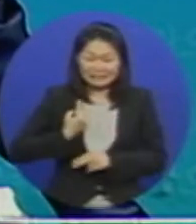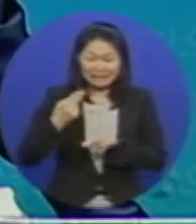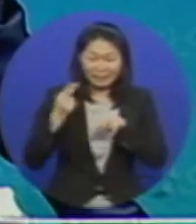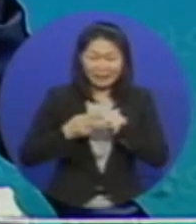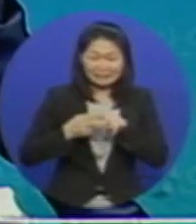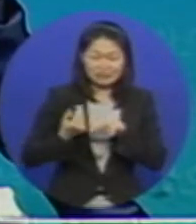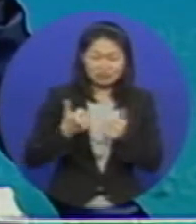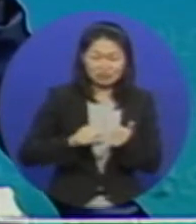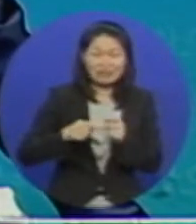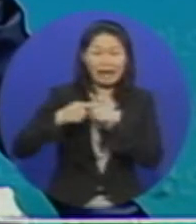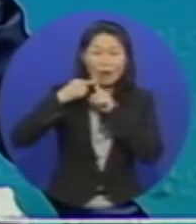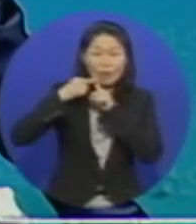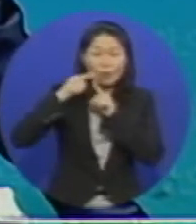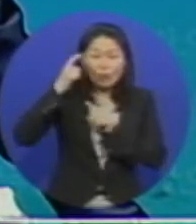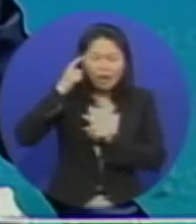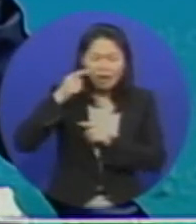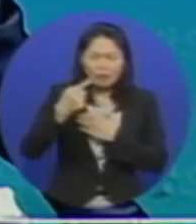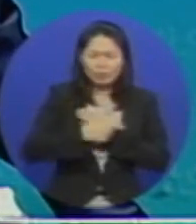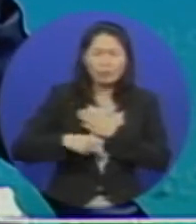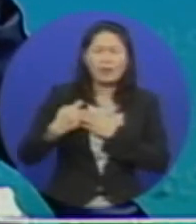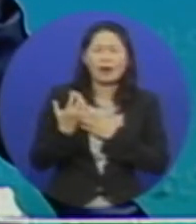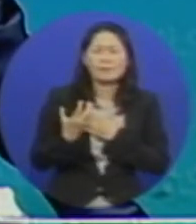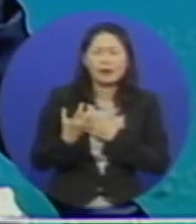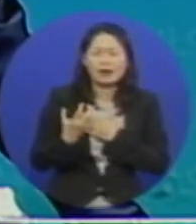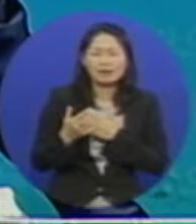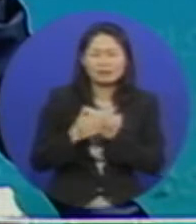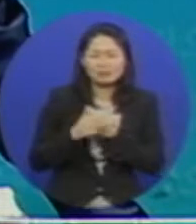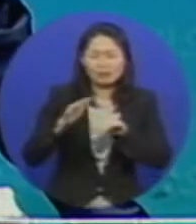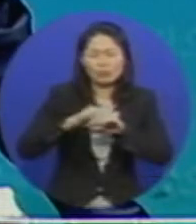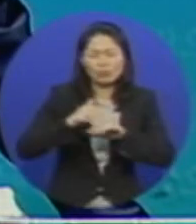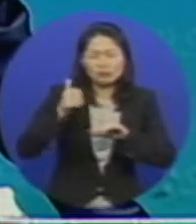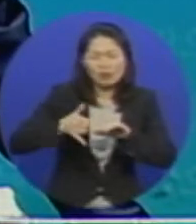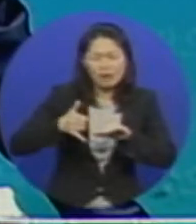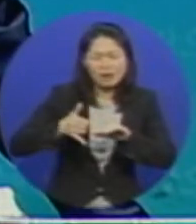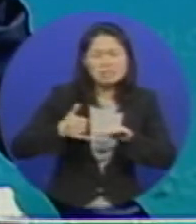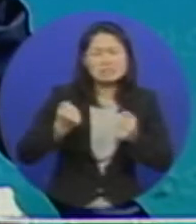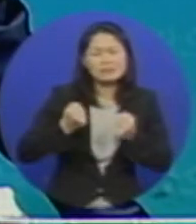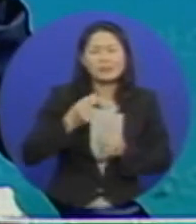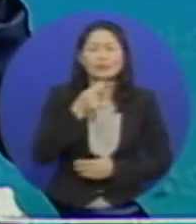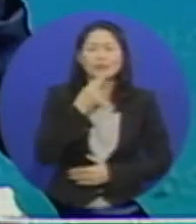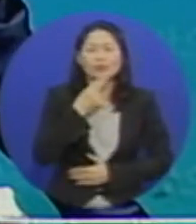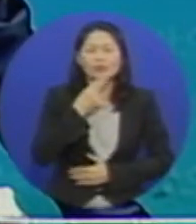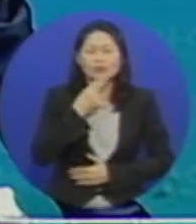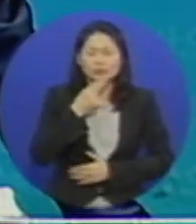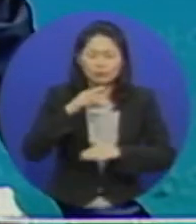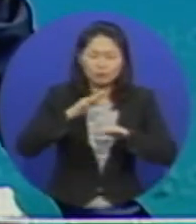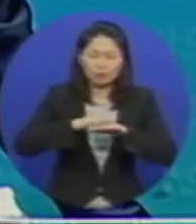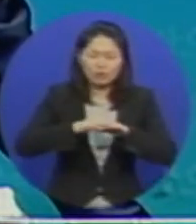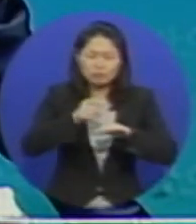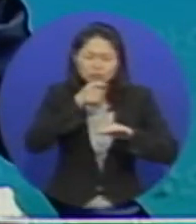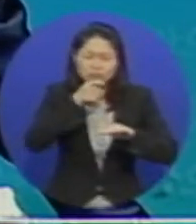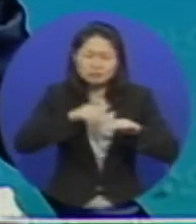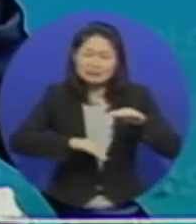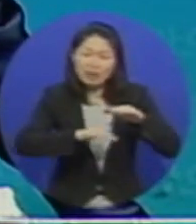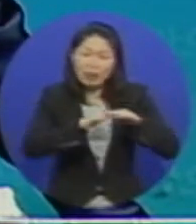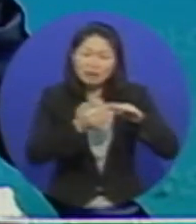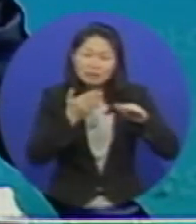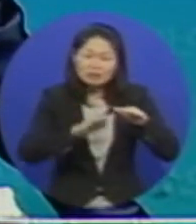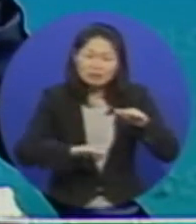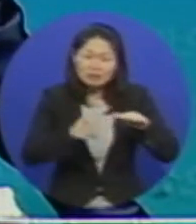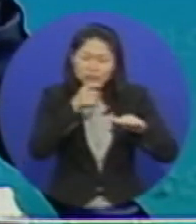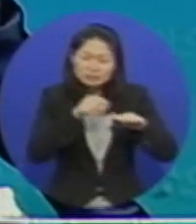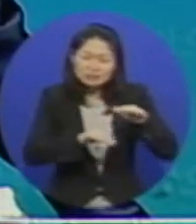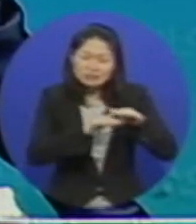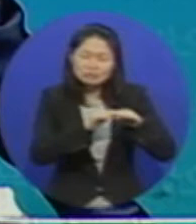했대요 몸이 너무 아파서 농사를 지을 수가 있는 이미 없어 논에 물을 돼야 되는데 될 힘이